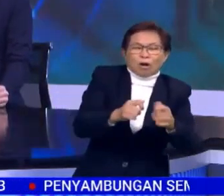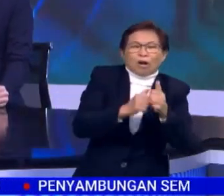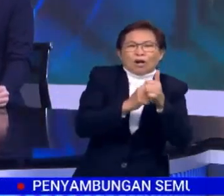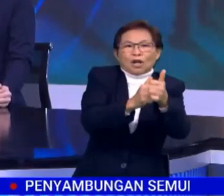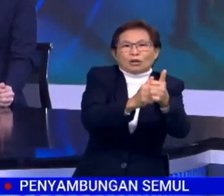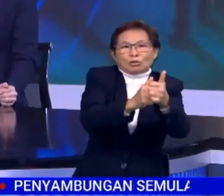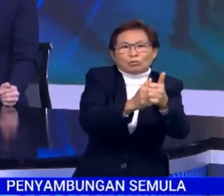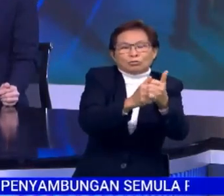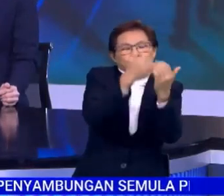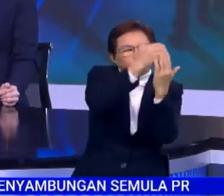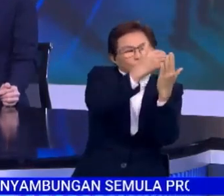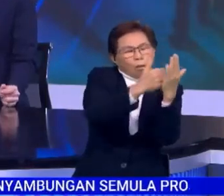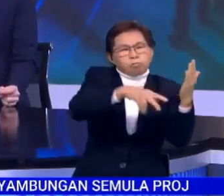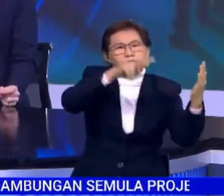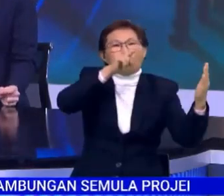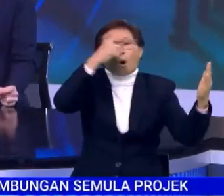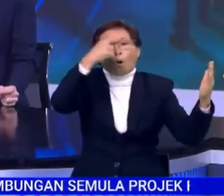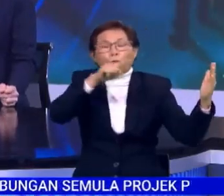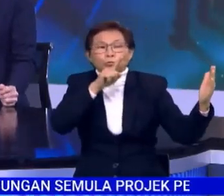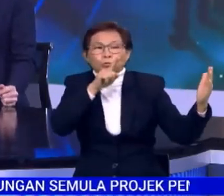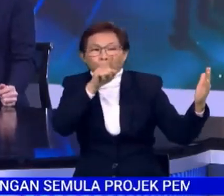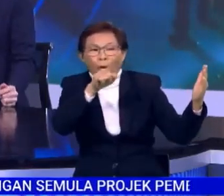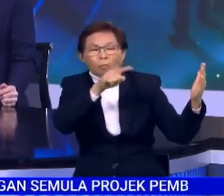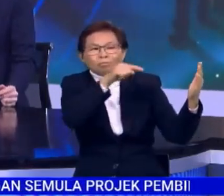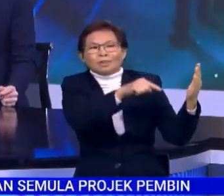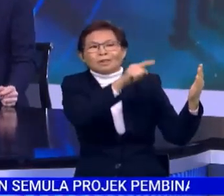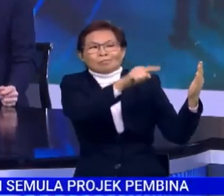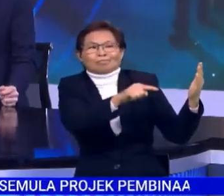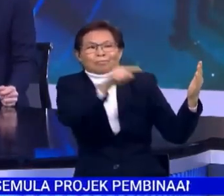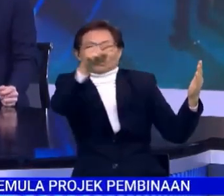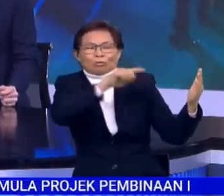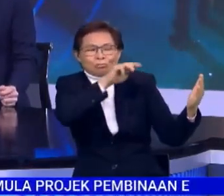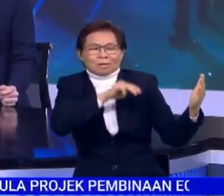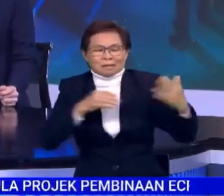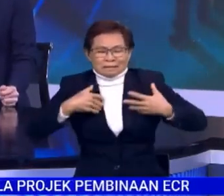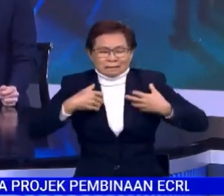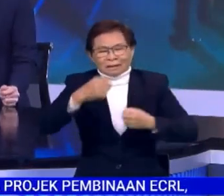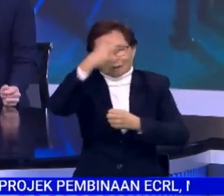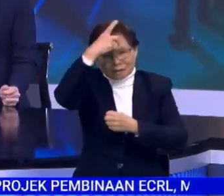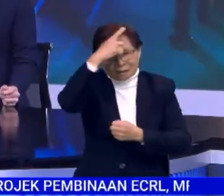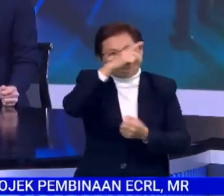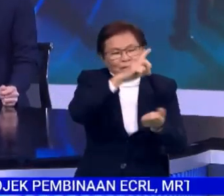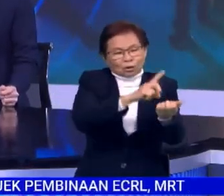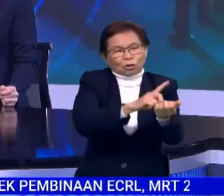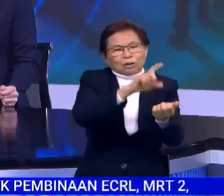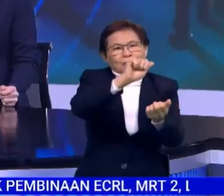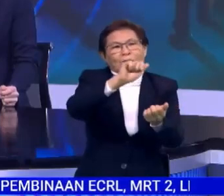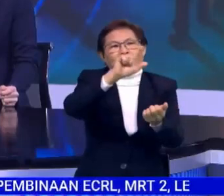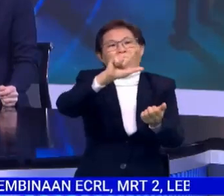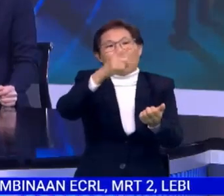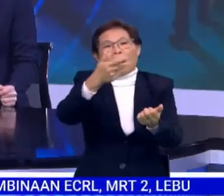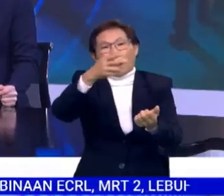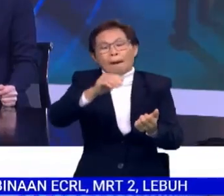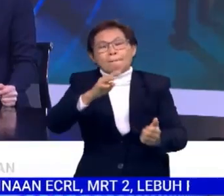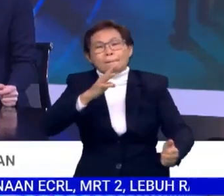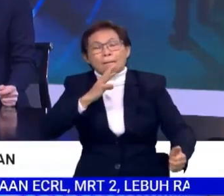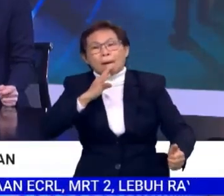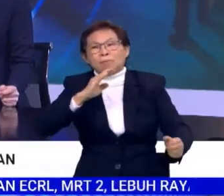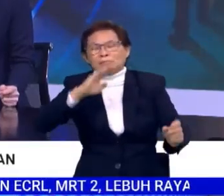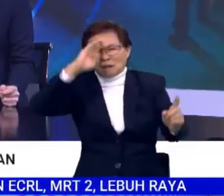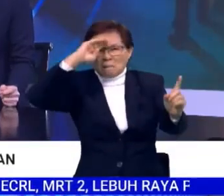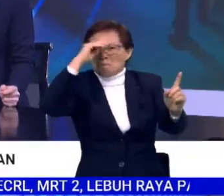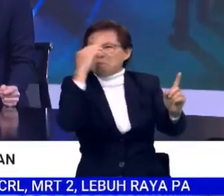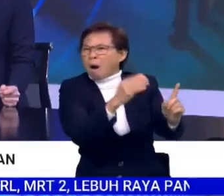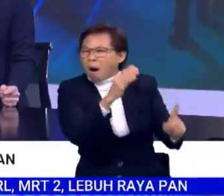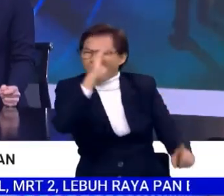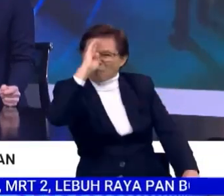prosedur ketat bagi memastikan kesahihannya. Menteri Kesihatan Datuk Seri Dr. Adhan Baba menegaskan dakwaan